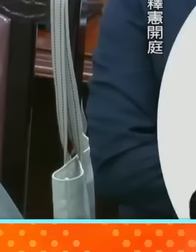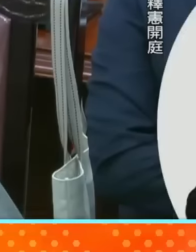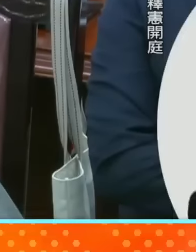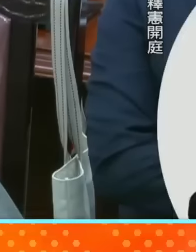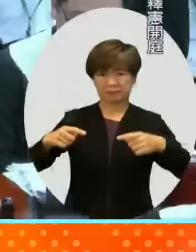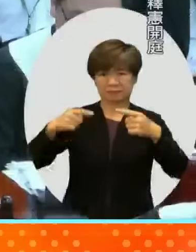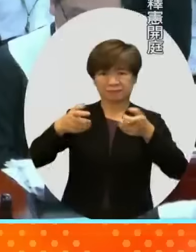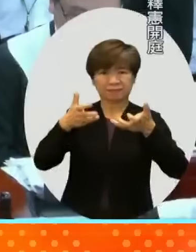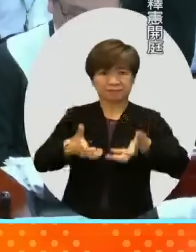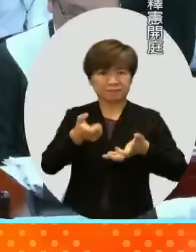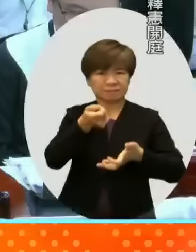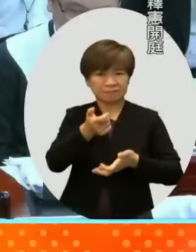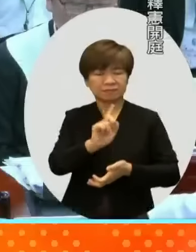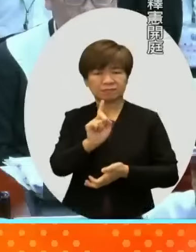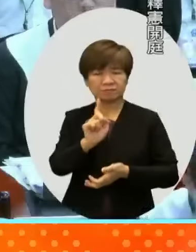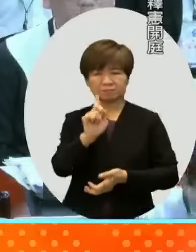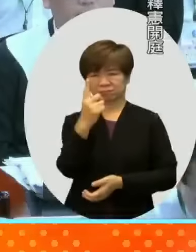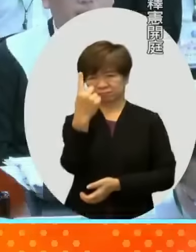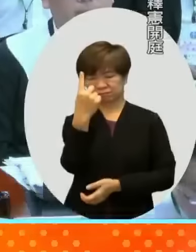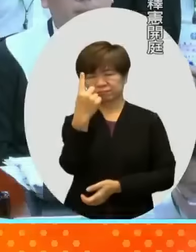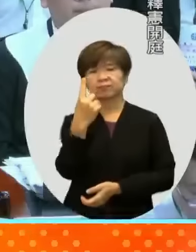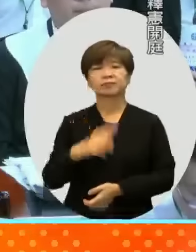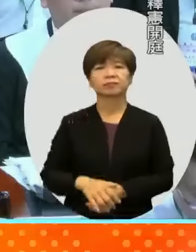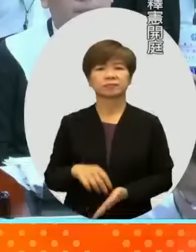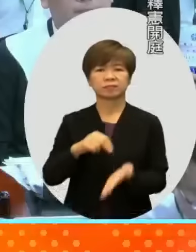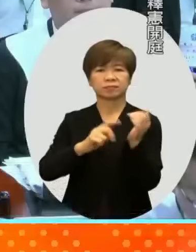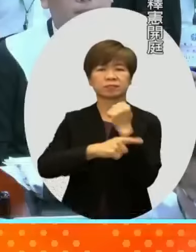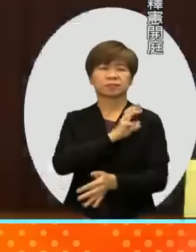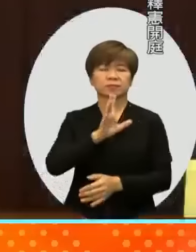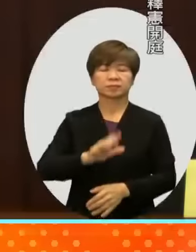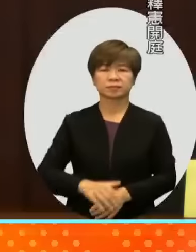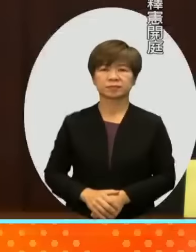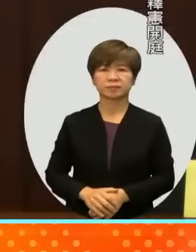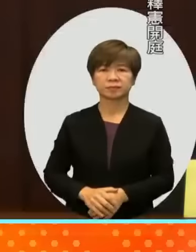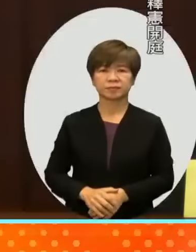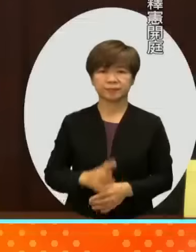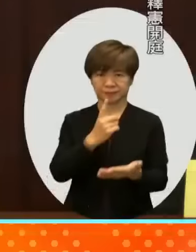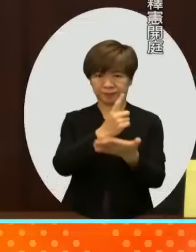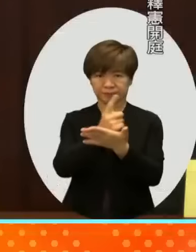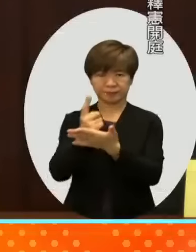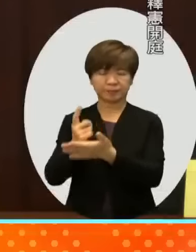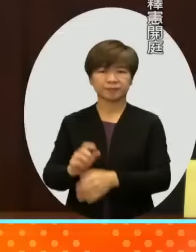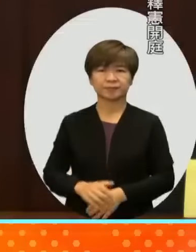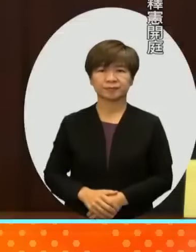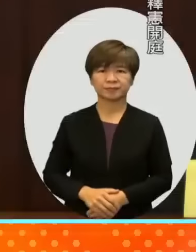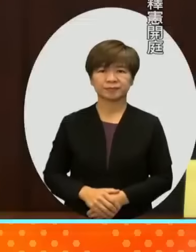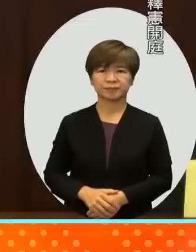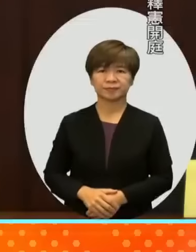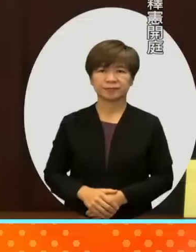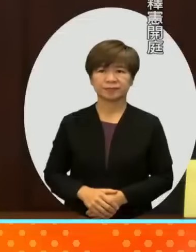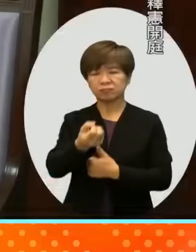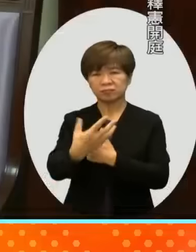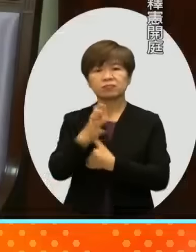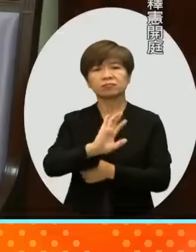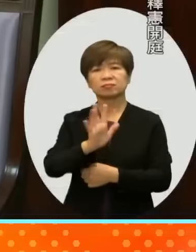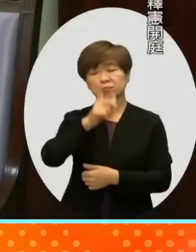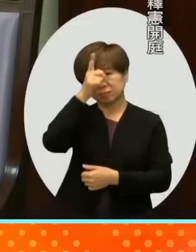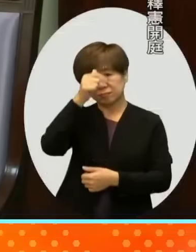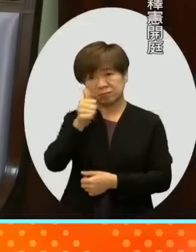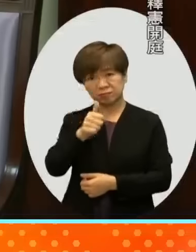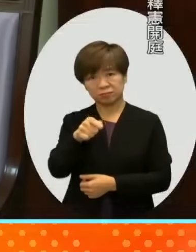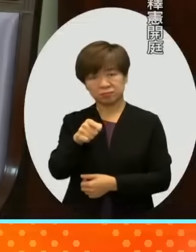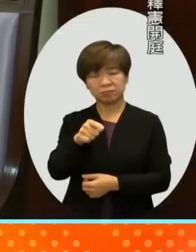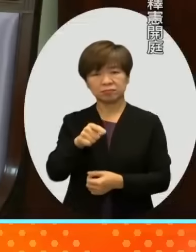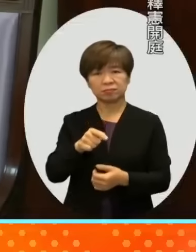们应该不断的成立调查小组，然后所有不愿意来的，比如像陈吉仲啊、陈时中这种，立刻说他藐视国会，立刻